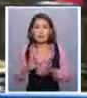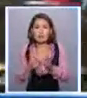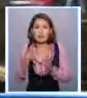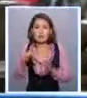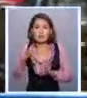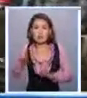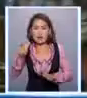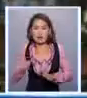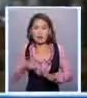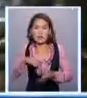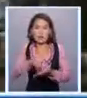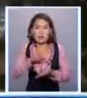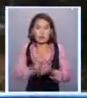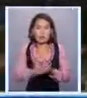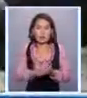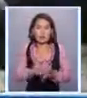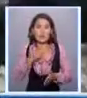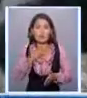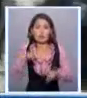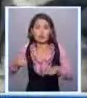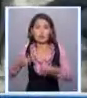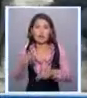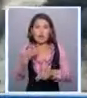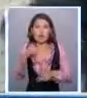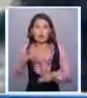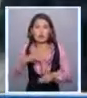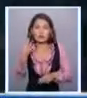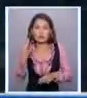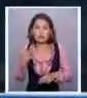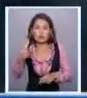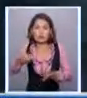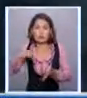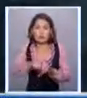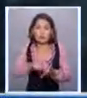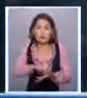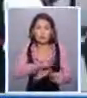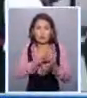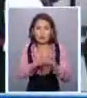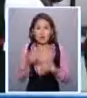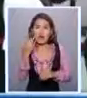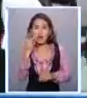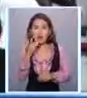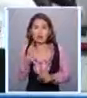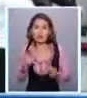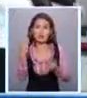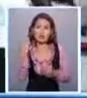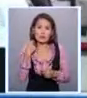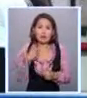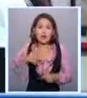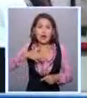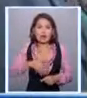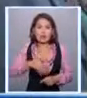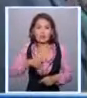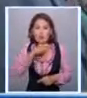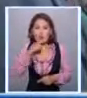өз қалауларын жасады. Бұл додаға бас аяғы 544 кандидат қатысқан. Сайлау барысын Америка Құрама Штаттары, Британия,